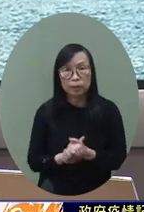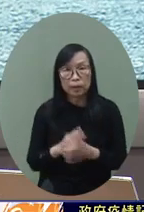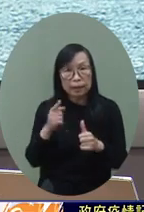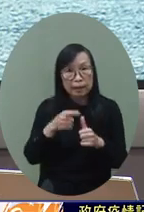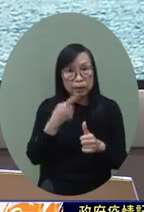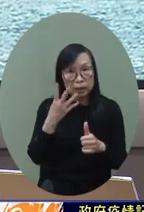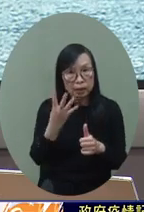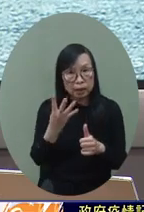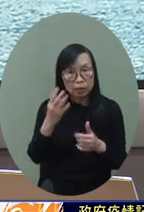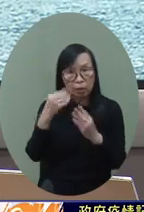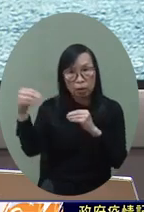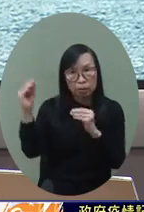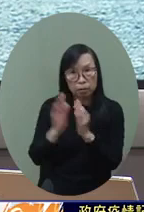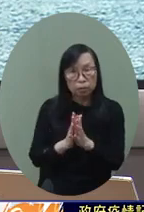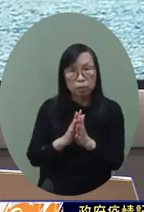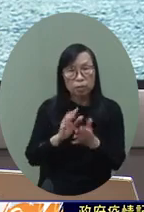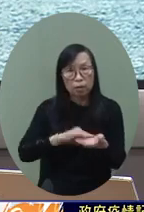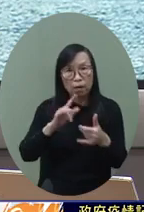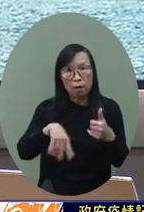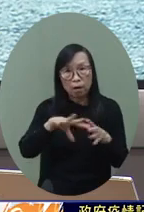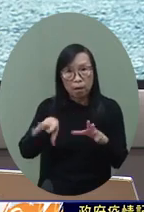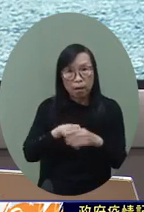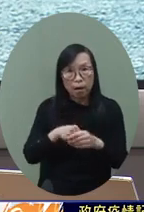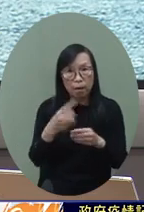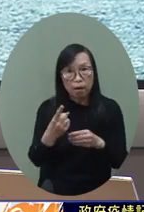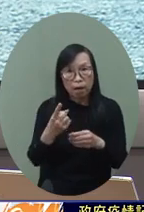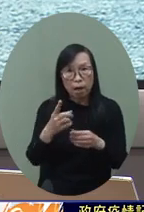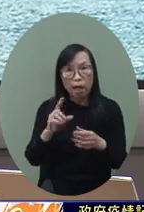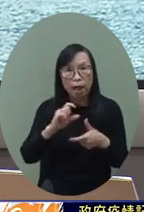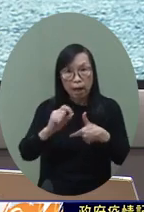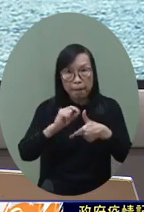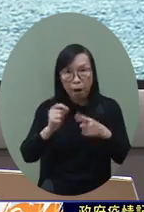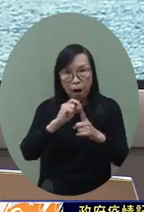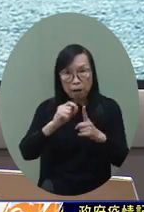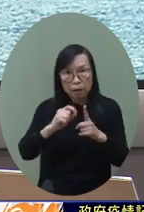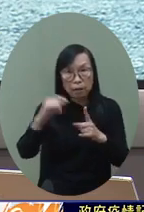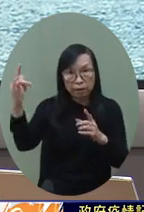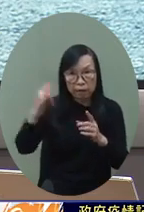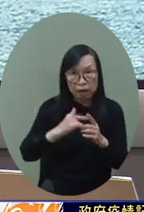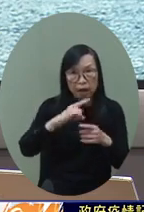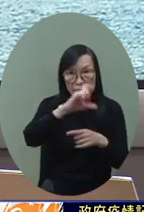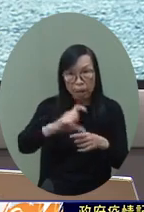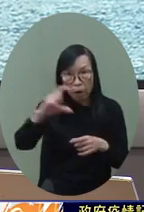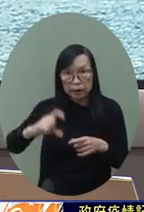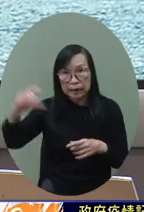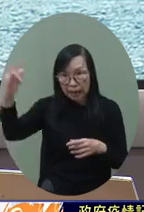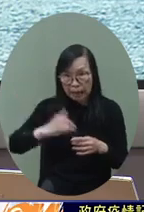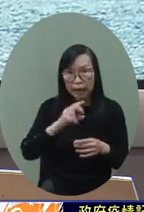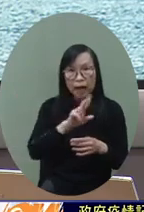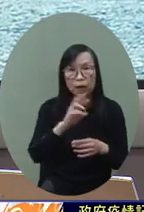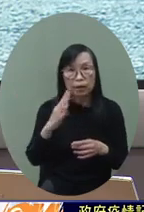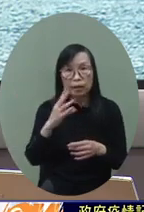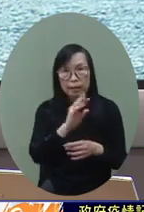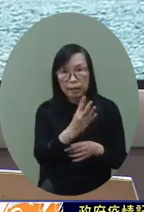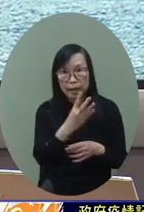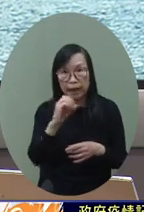那4宗輸入性個案就包括了1宗是尼泊爾抵港人士，1月5日是坐